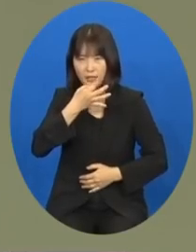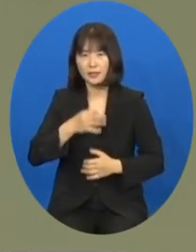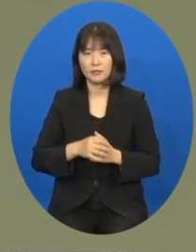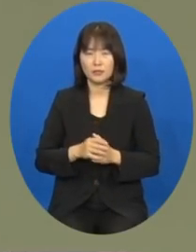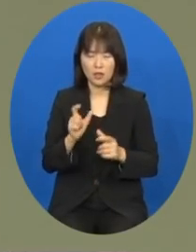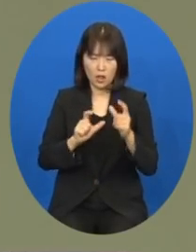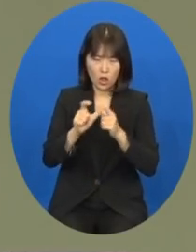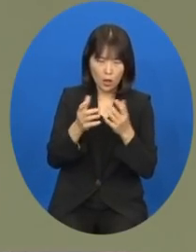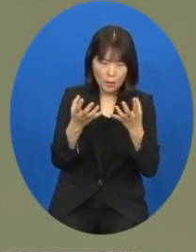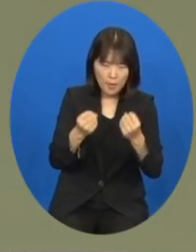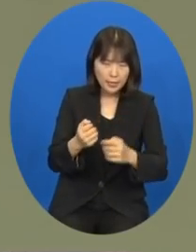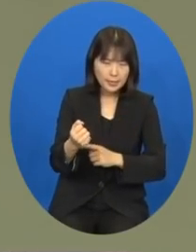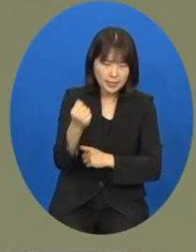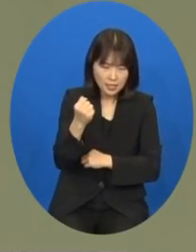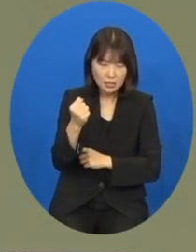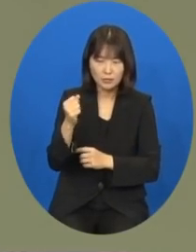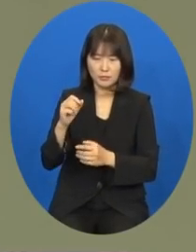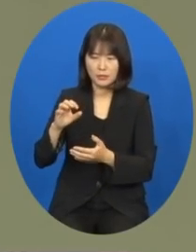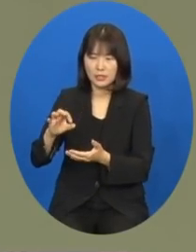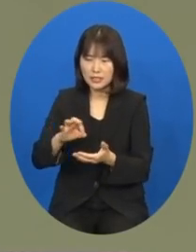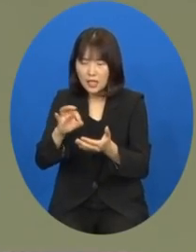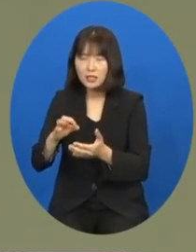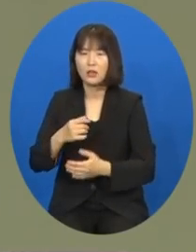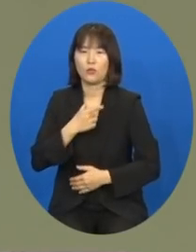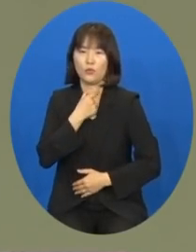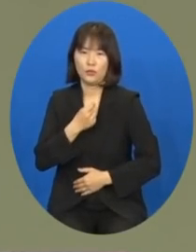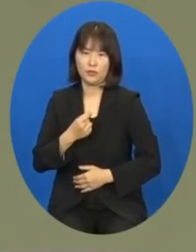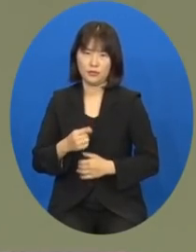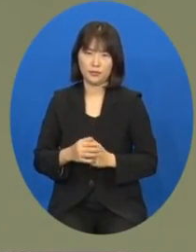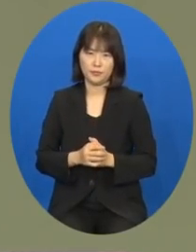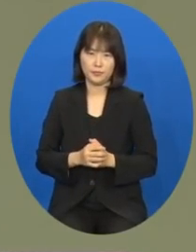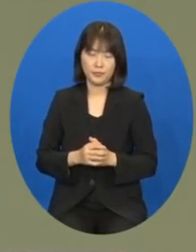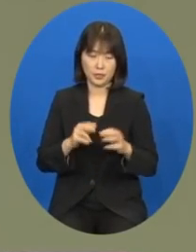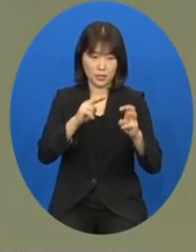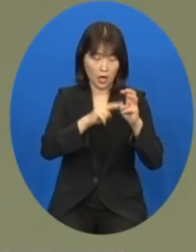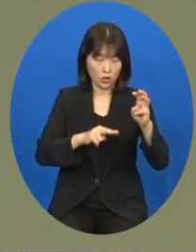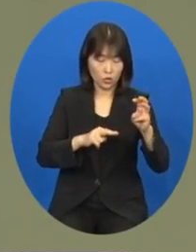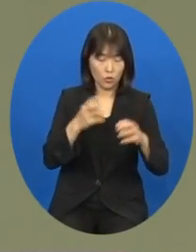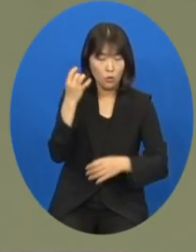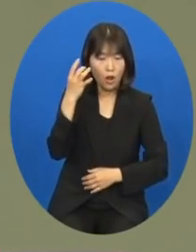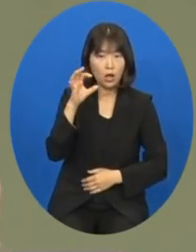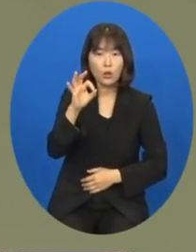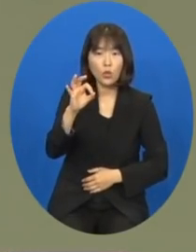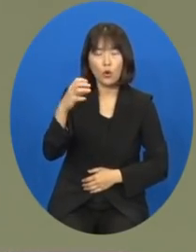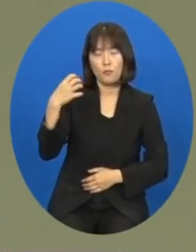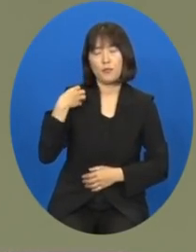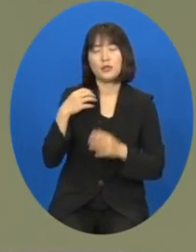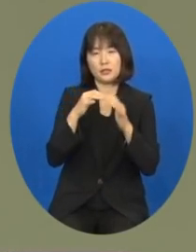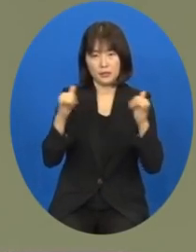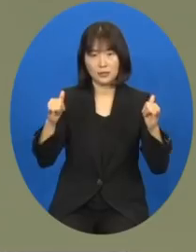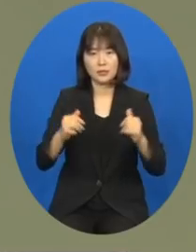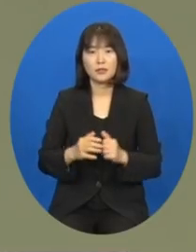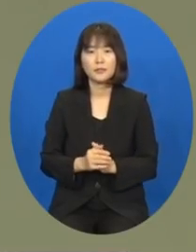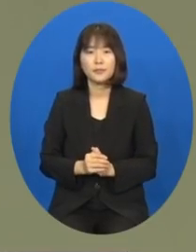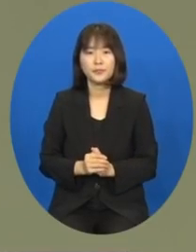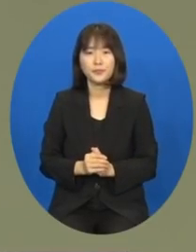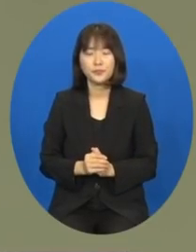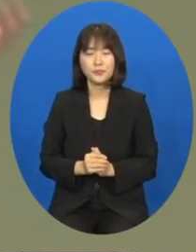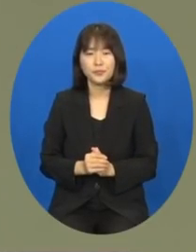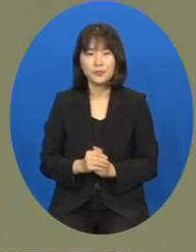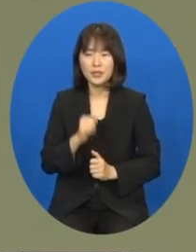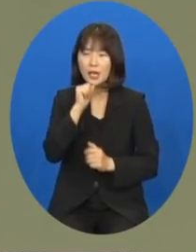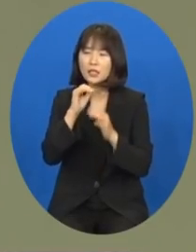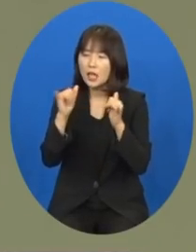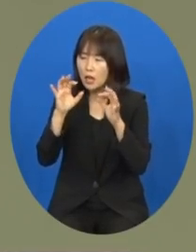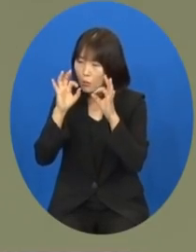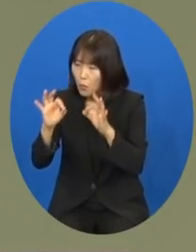많은 힘을 원하는 것이죠 다른 유다는 원래 돈을 모았던 사람입니다 그래서 종종 가난한 사람들을 보면